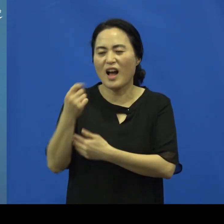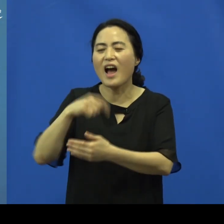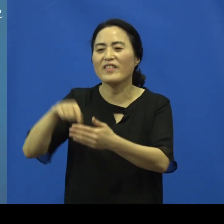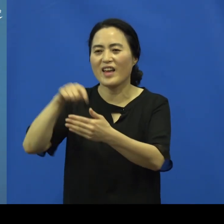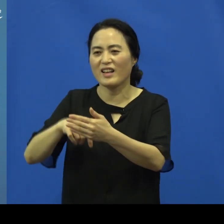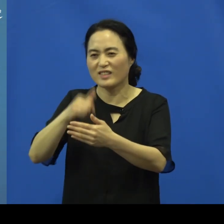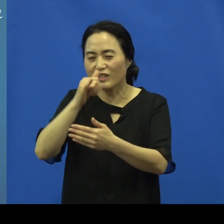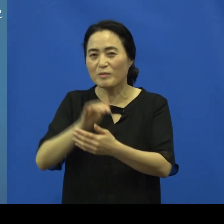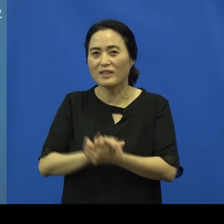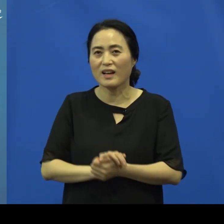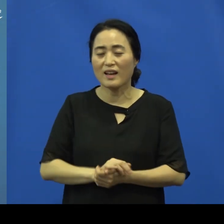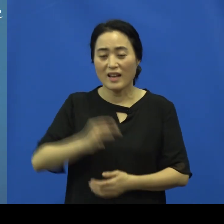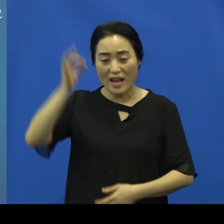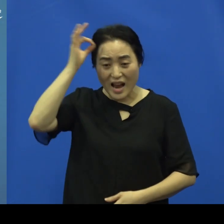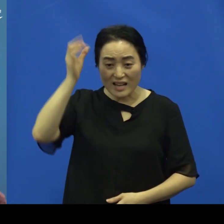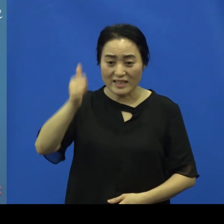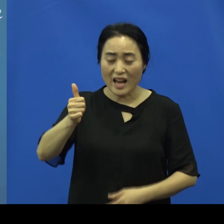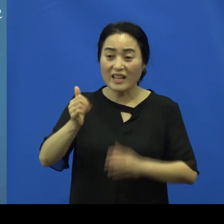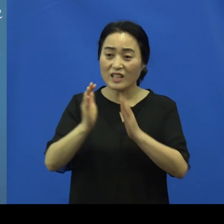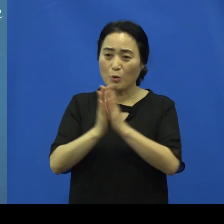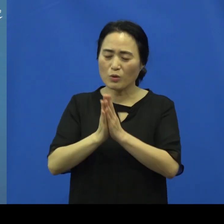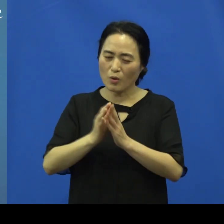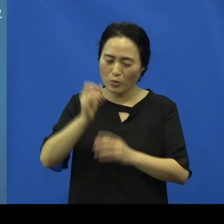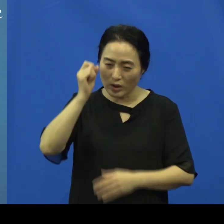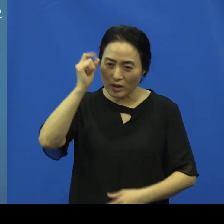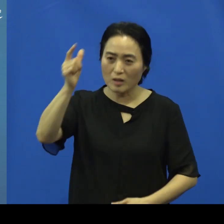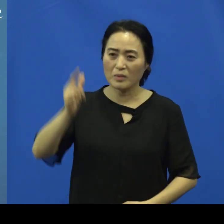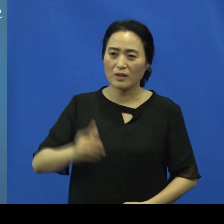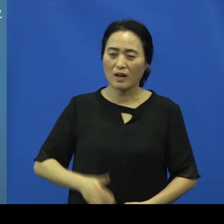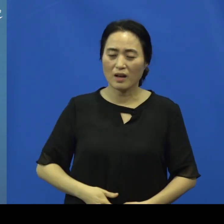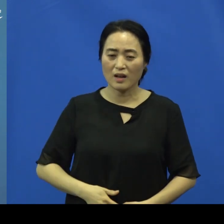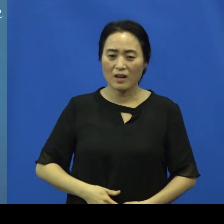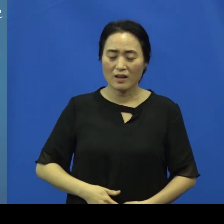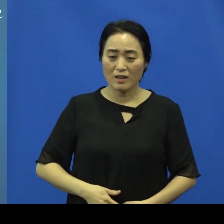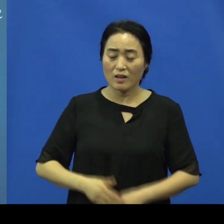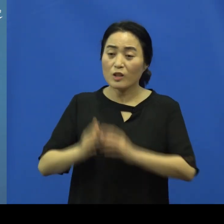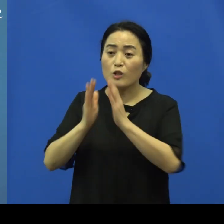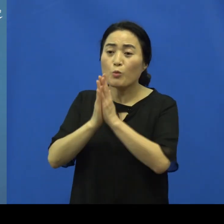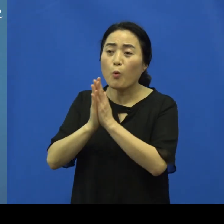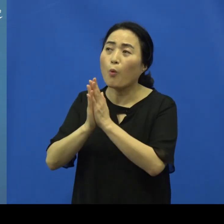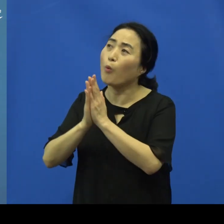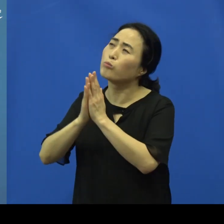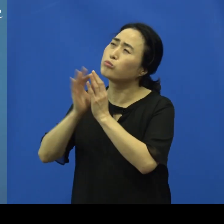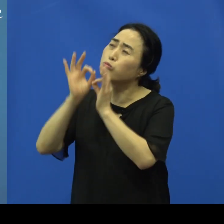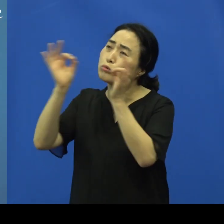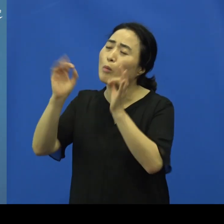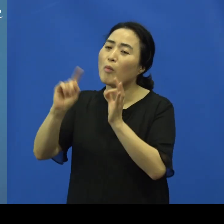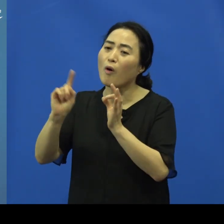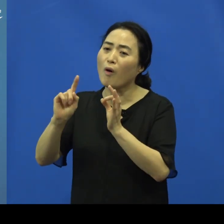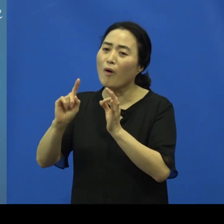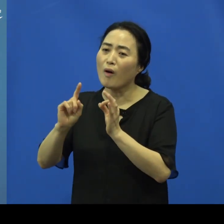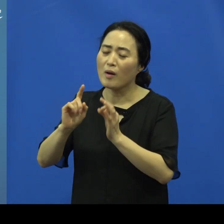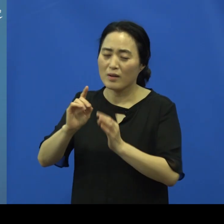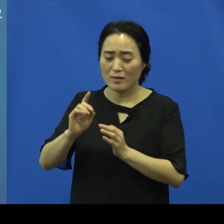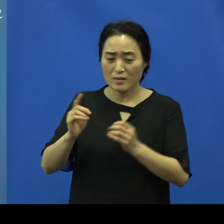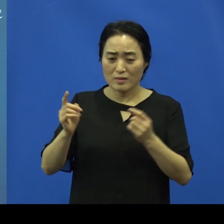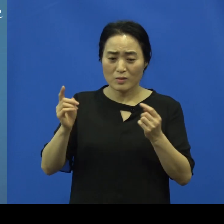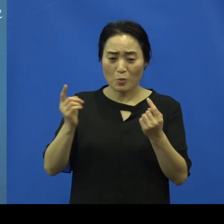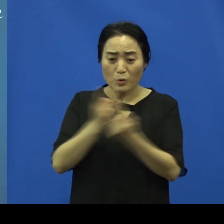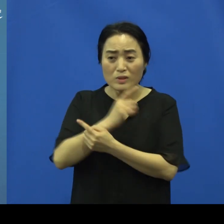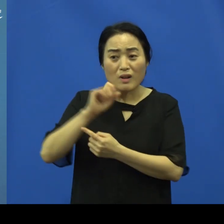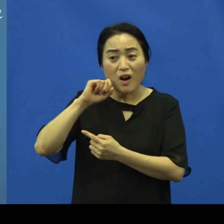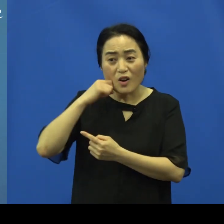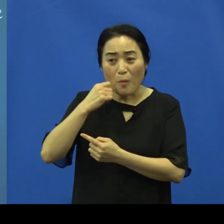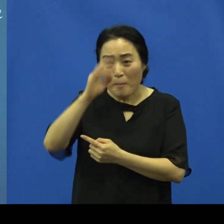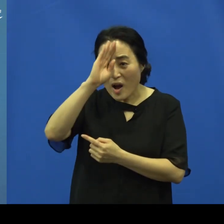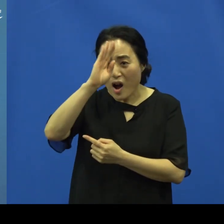여러분, 엘리사의 기도는 거대합니다. 그의 제목은 불치병을 낫게 해달라가 아니에요. 죽은 자를 살려내는 기도, 차원이 다른 겁니다.